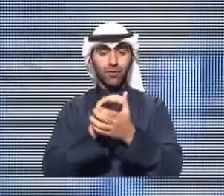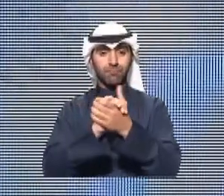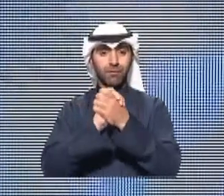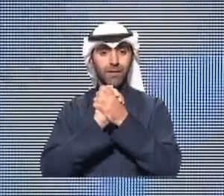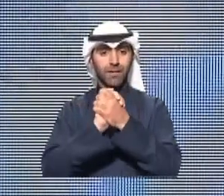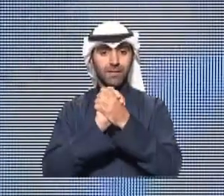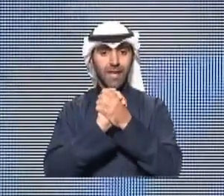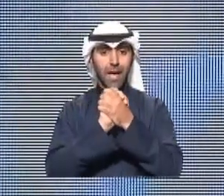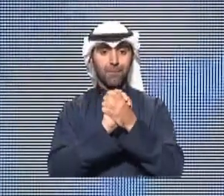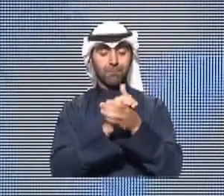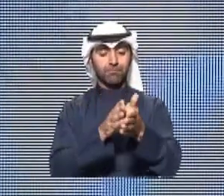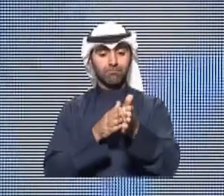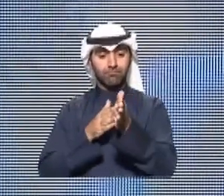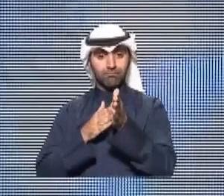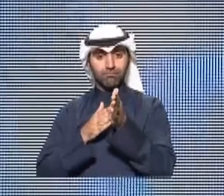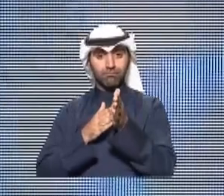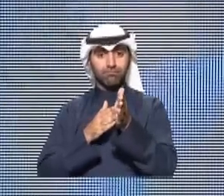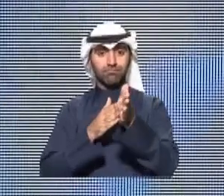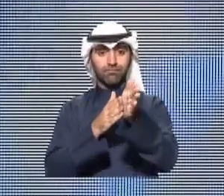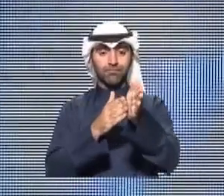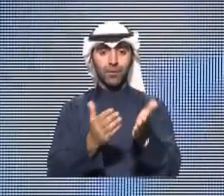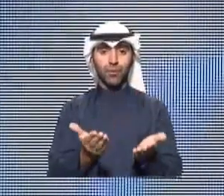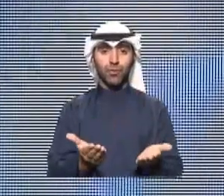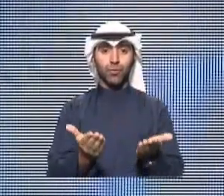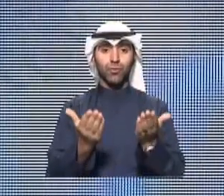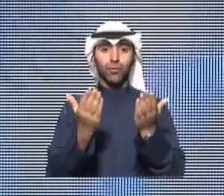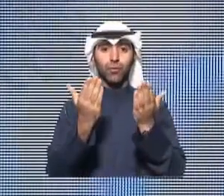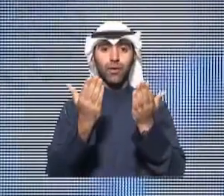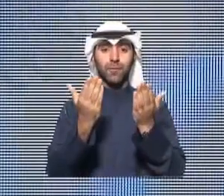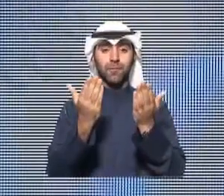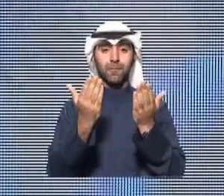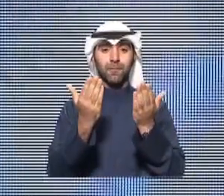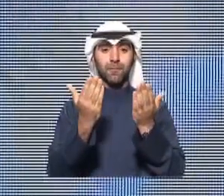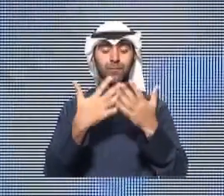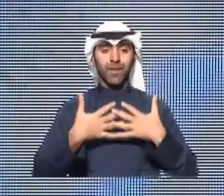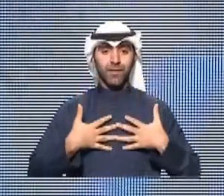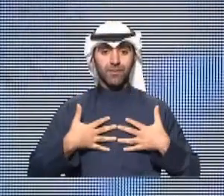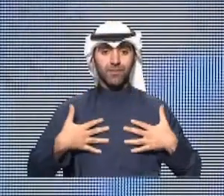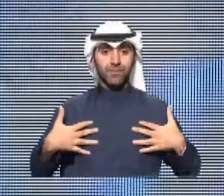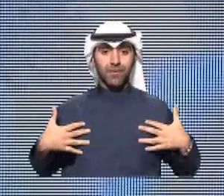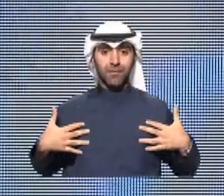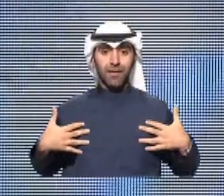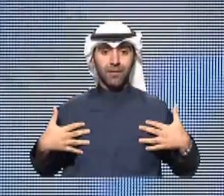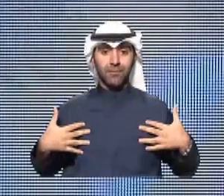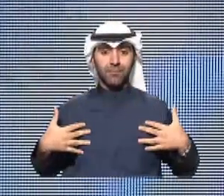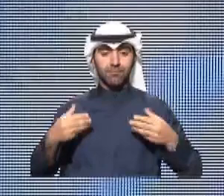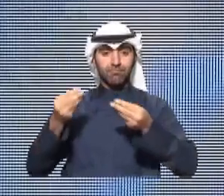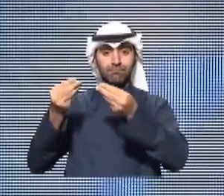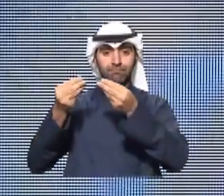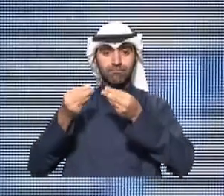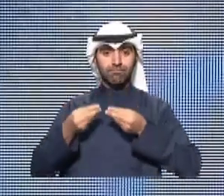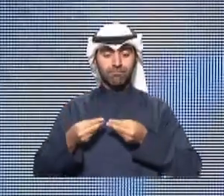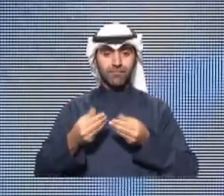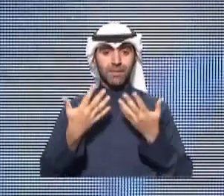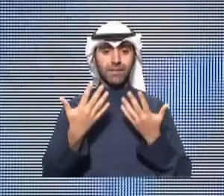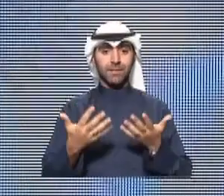إلى يوم الدين. رب اشرح لي صدري ويسر لي أمري واحلل عقدة من لساني يفقه قولي. حياكم الله في هذا اللقاء